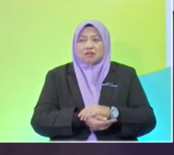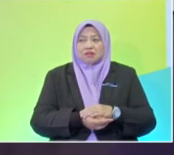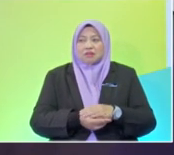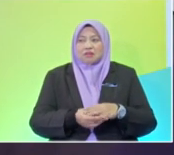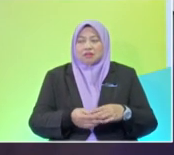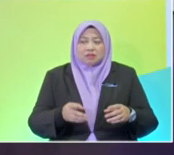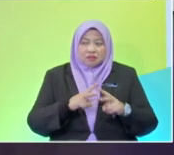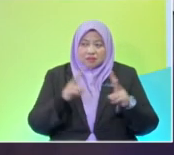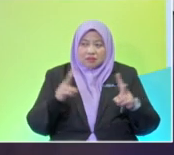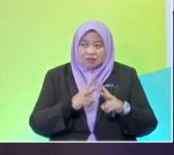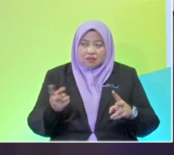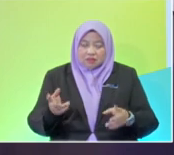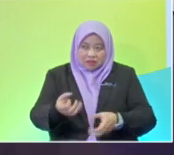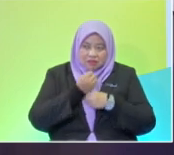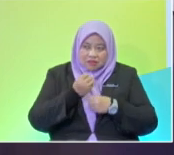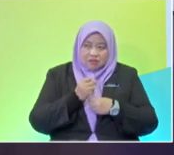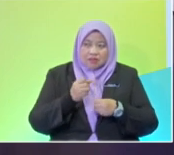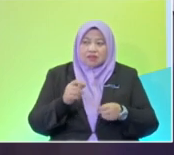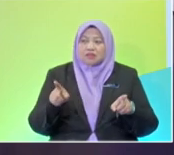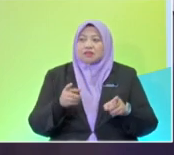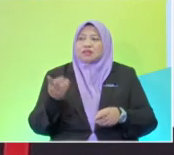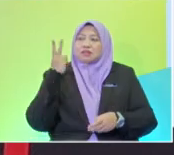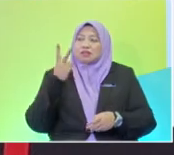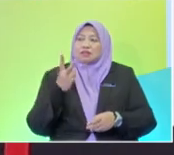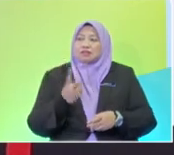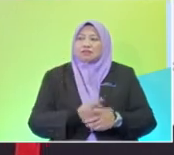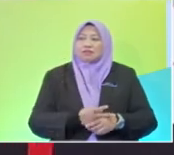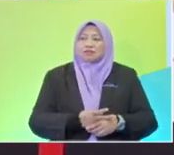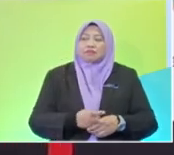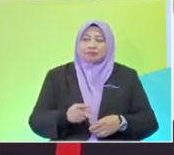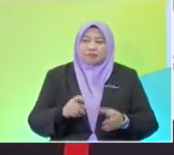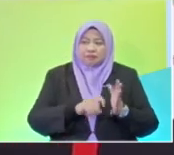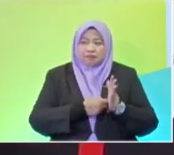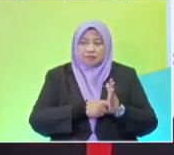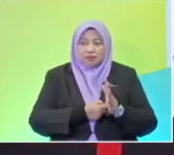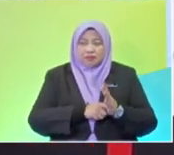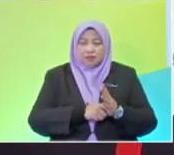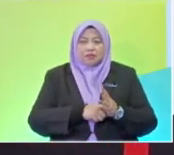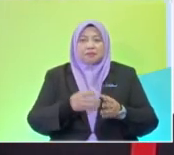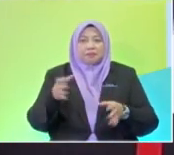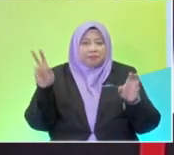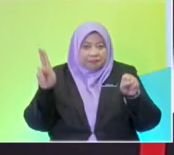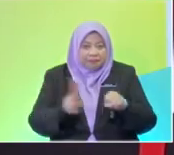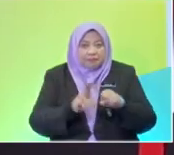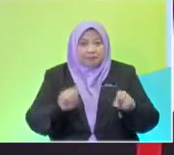cantiknya sangat kuat dan kunci adalah omset yang boleh ditarik oleh nenek